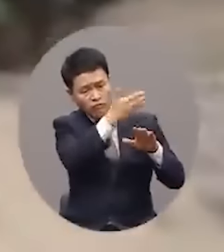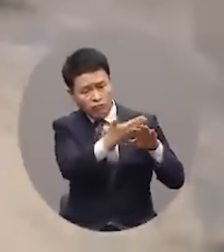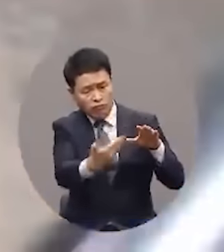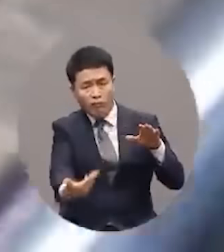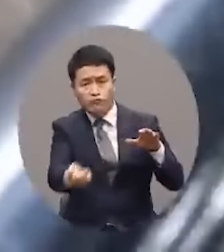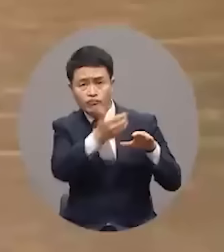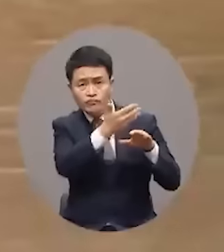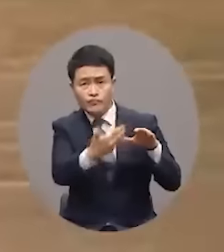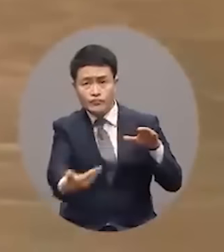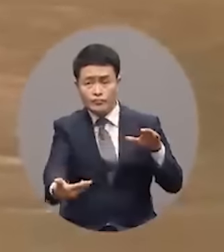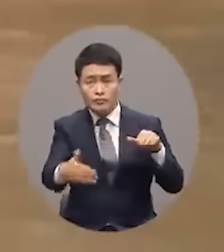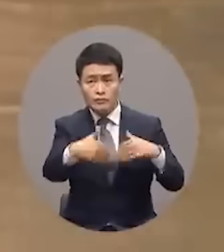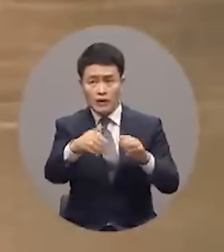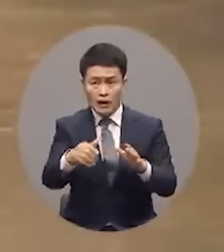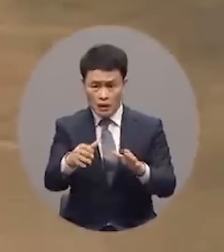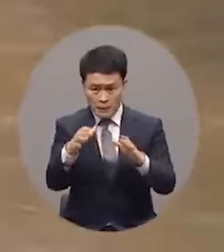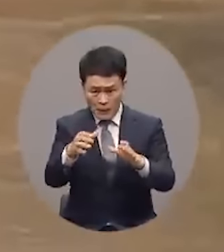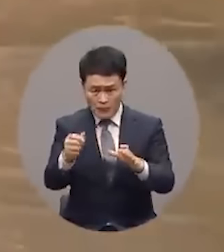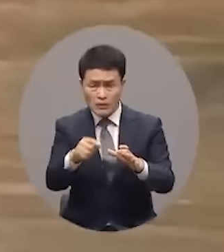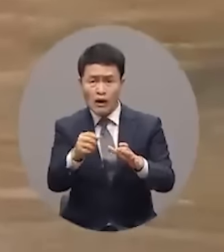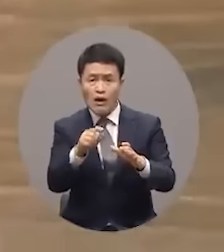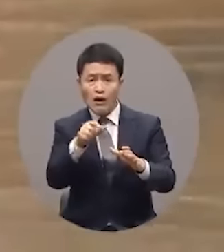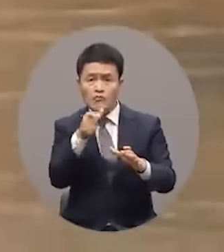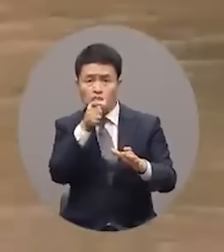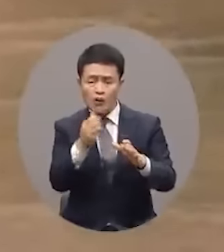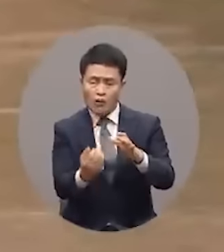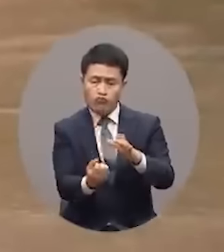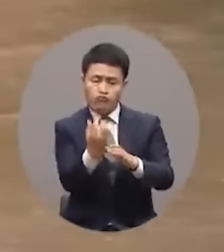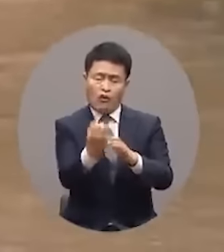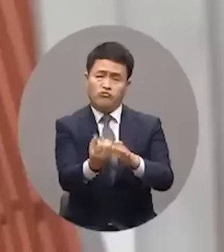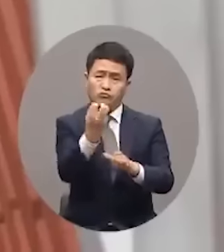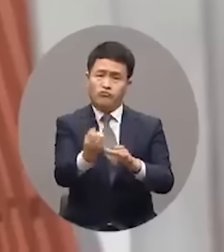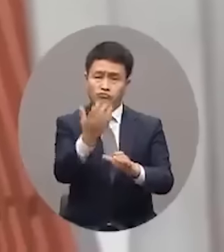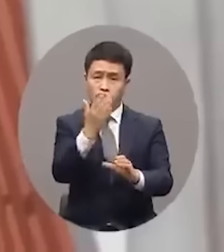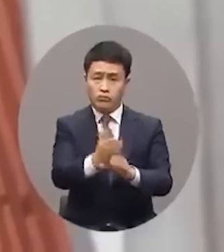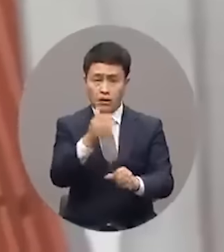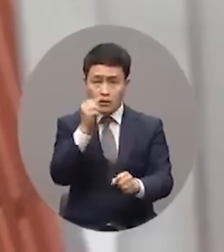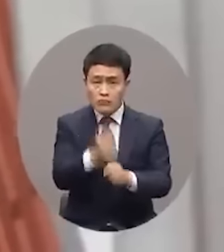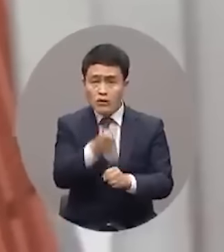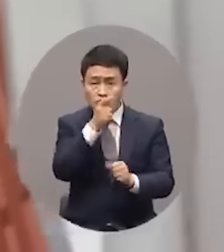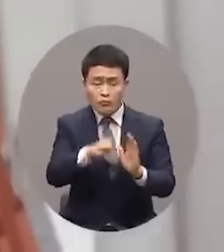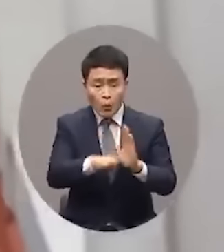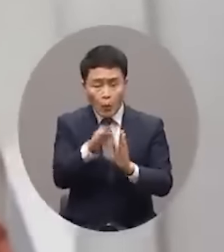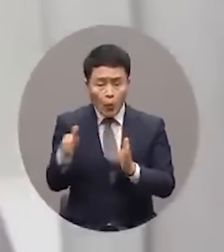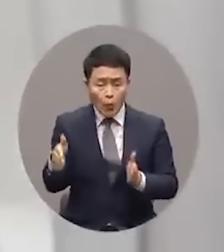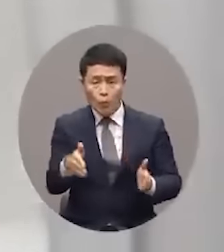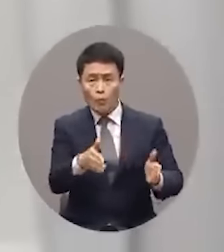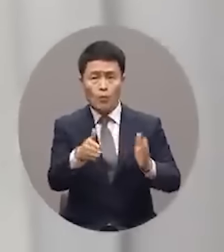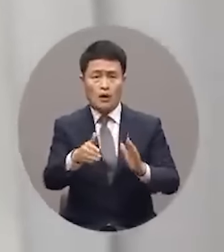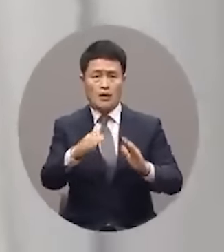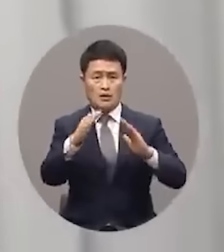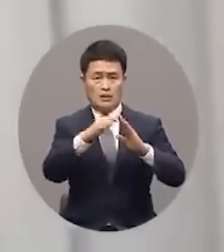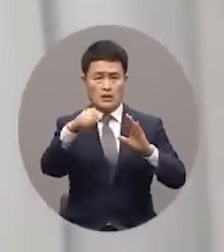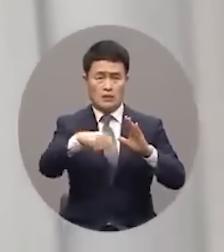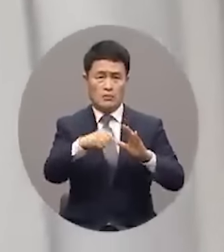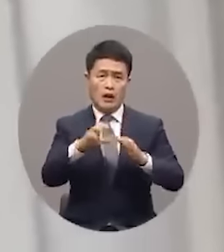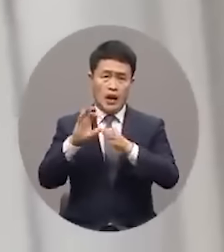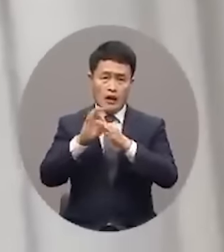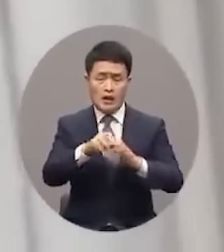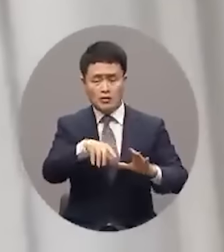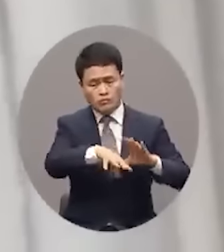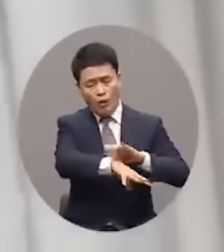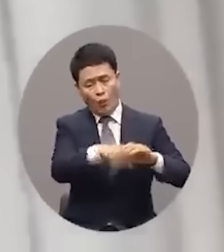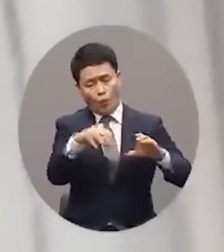흘러내립니다. 맨홀에선 하수가 끊임없이 역류하고 이미 물에 잠긴 골목 밖으로 집안에선 쉴 새 없이